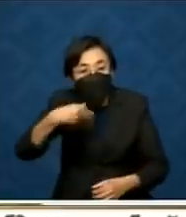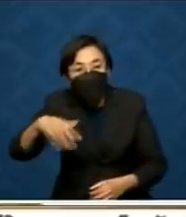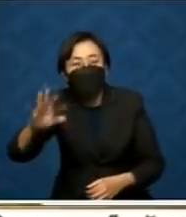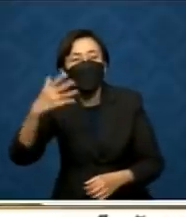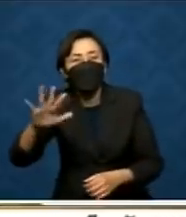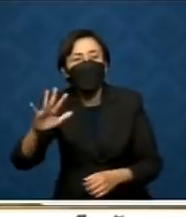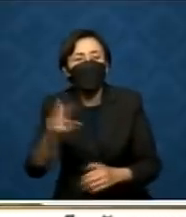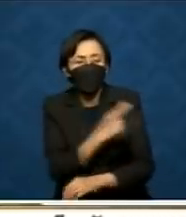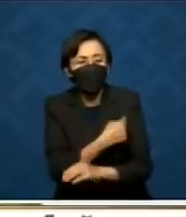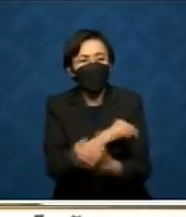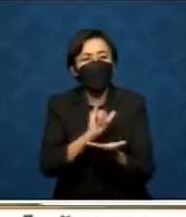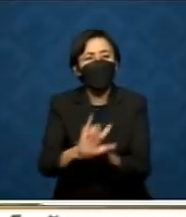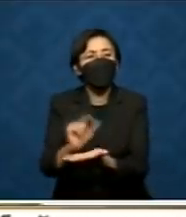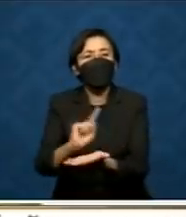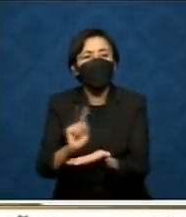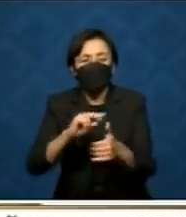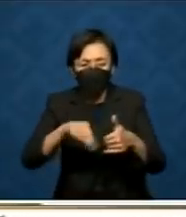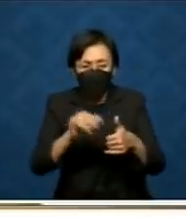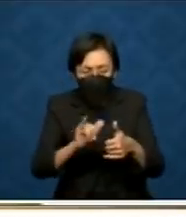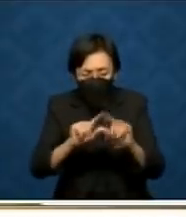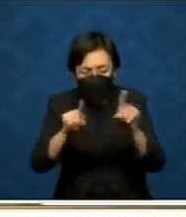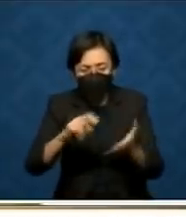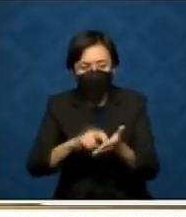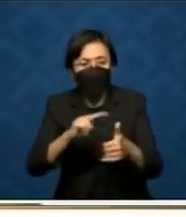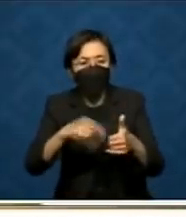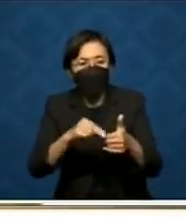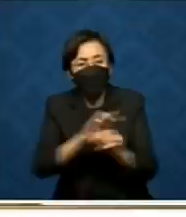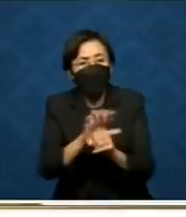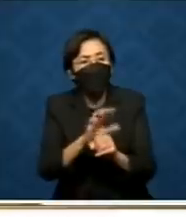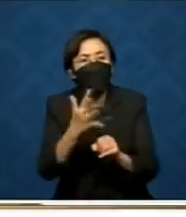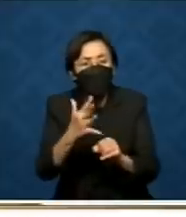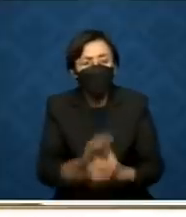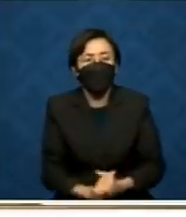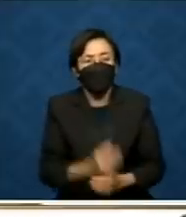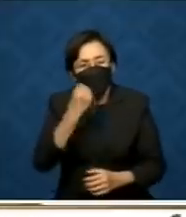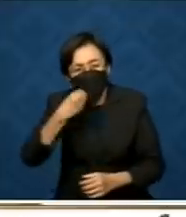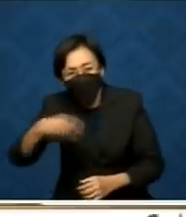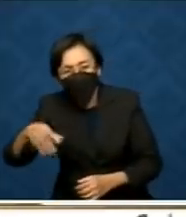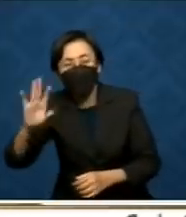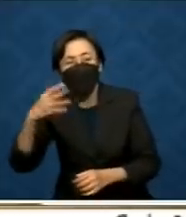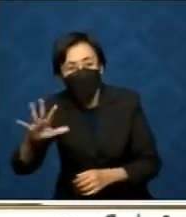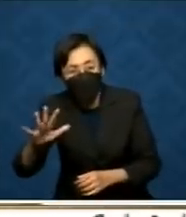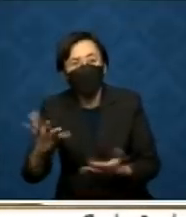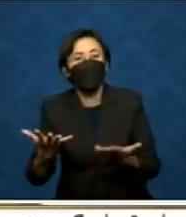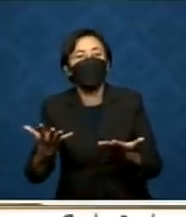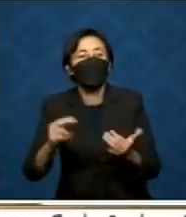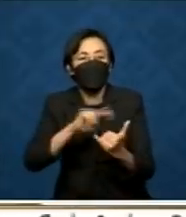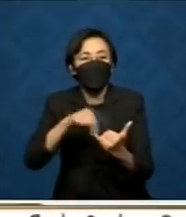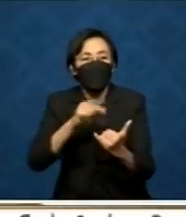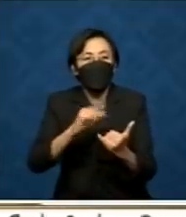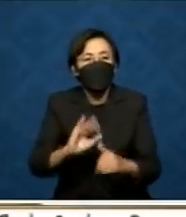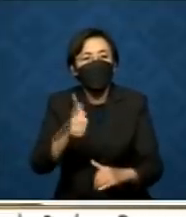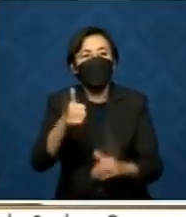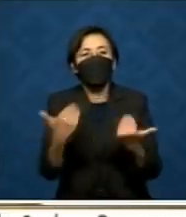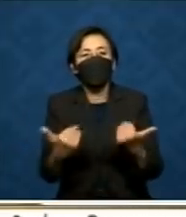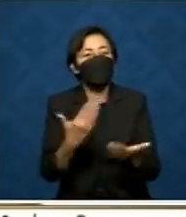ก็ไม่มีโรงพยาบาลเข้าเพราะพี่อยากบอกว่ายังไม่ตรวจยังไม่มีใบรับรองการตรวจพอไปถึงแล้วนี่กว่าจะพอรอดมาท่านวันนี้